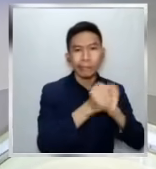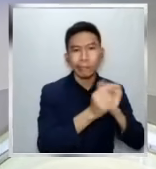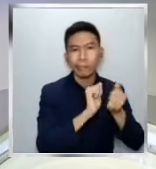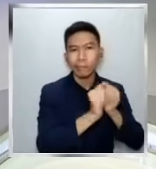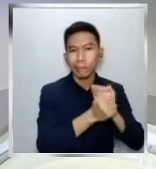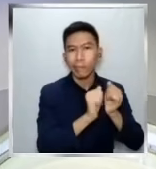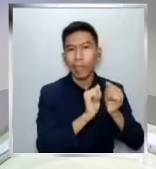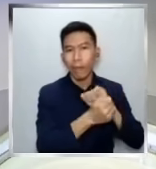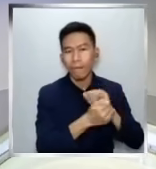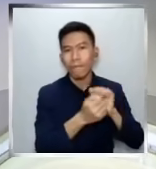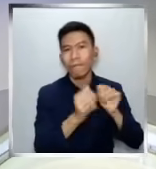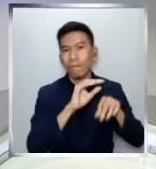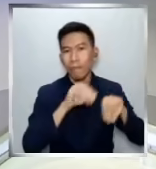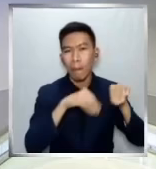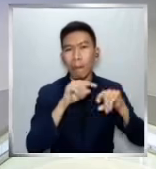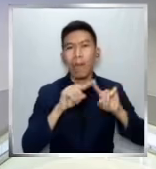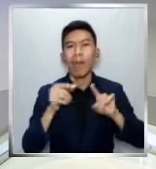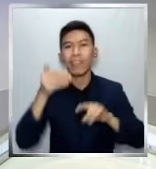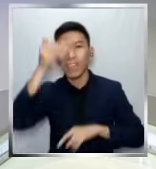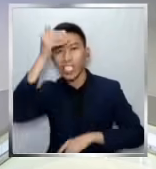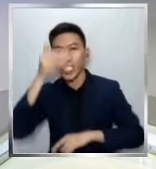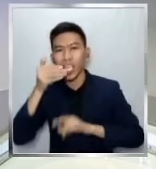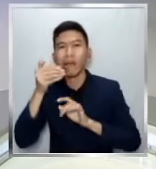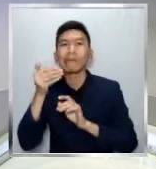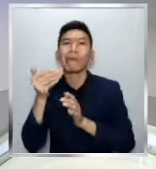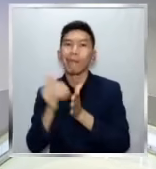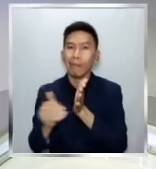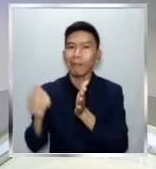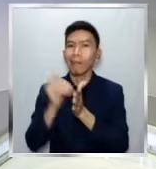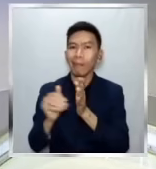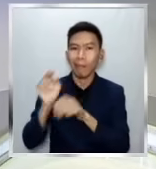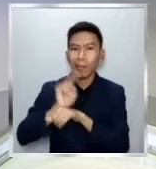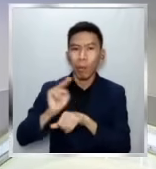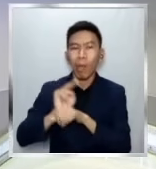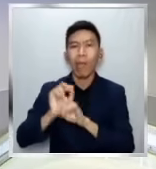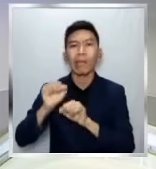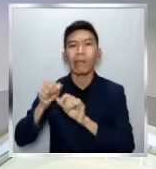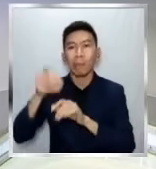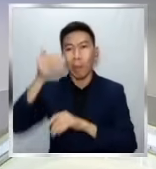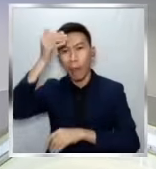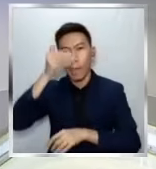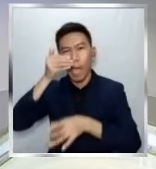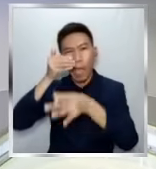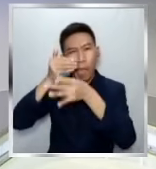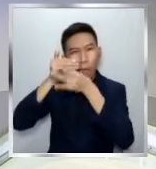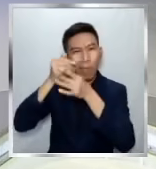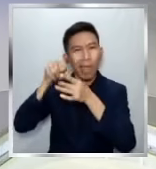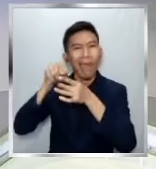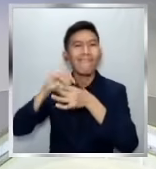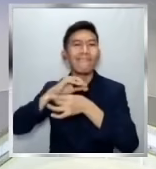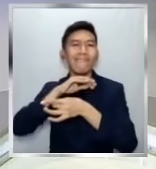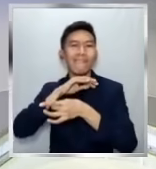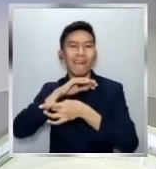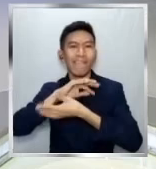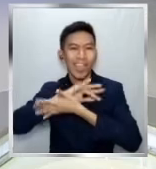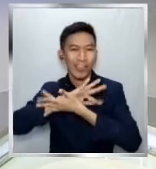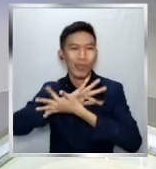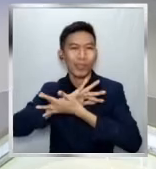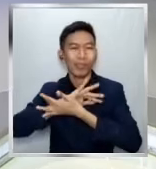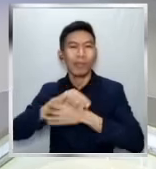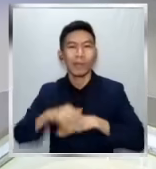paulit-ulit isinusuot ang face shield at pwede pa raw itong makapitan ng virus. Biro naman ay isa pang